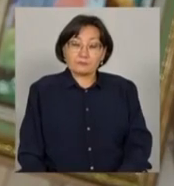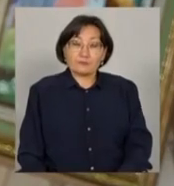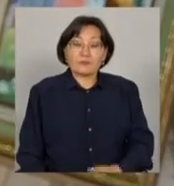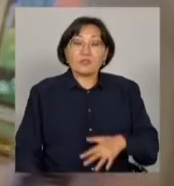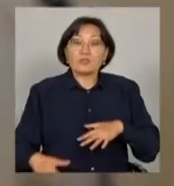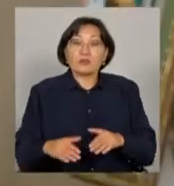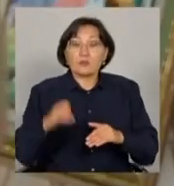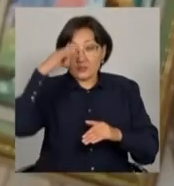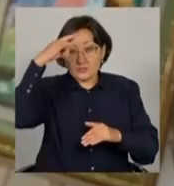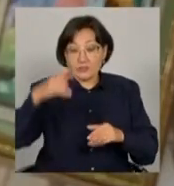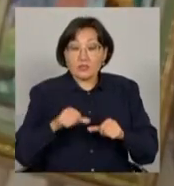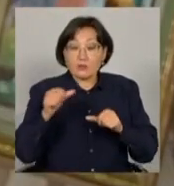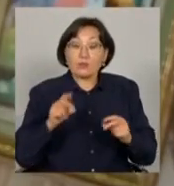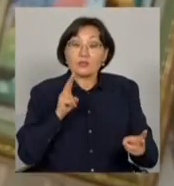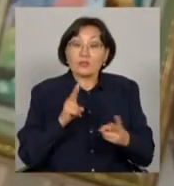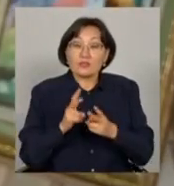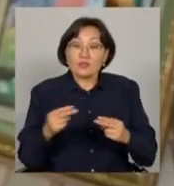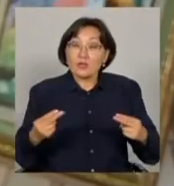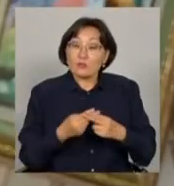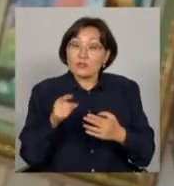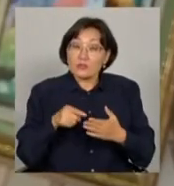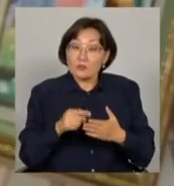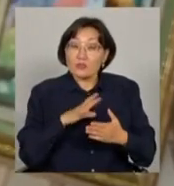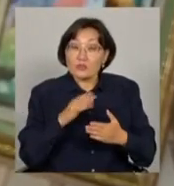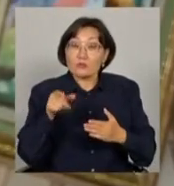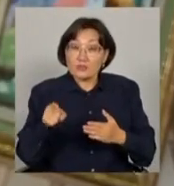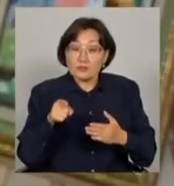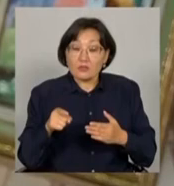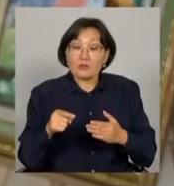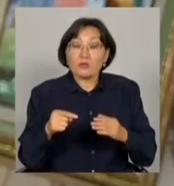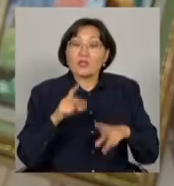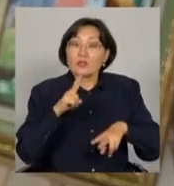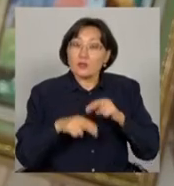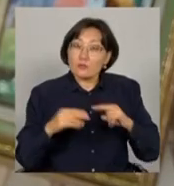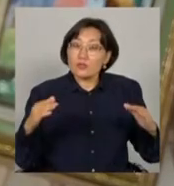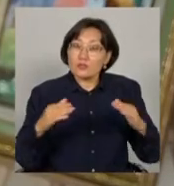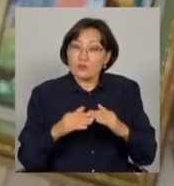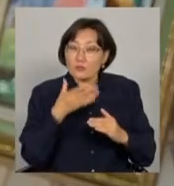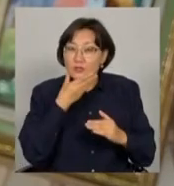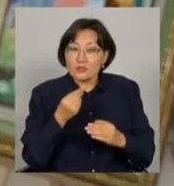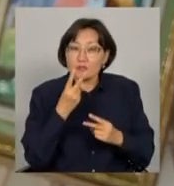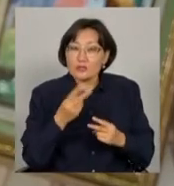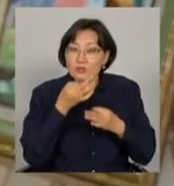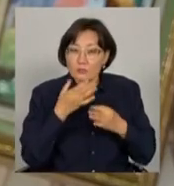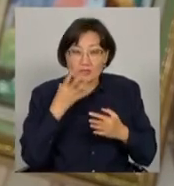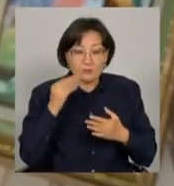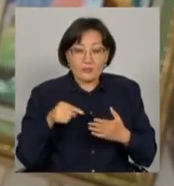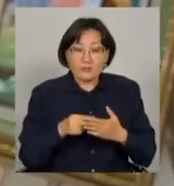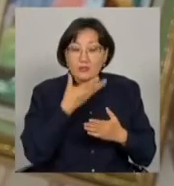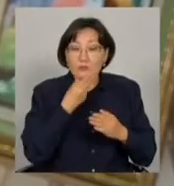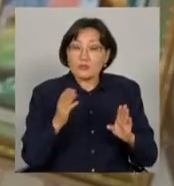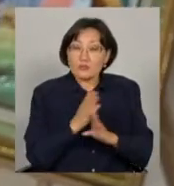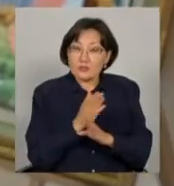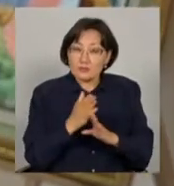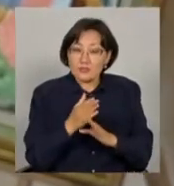Қазақстан бізді ерекше қарсалды. Кеше Астана қаласында болдық. Ондағы архитектуралық ғимараттар әдемілігімен көз тартады. Алматының әсем табиғаты